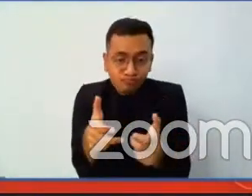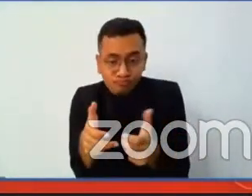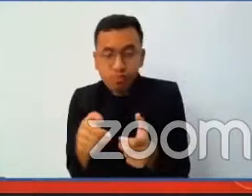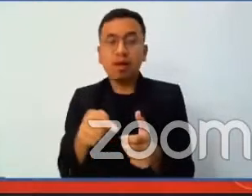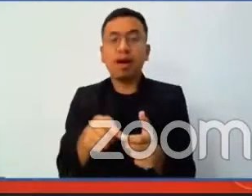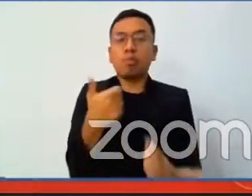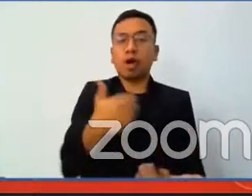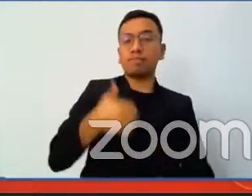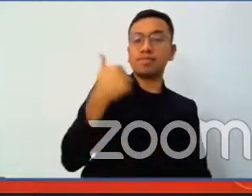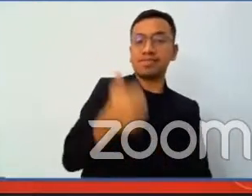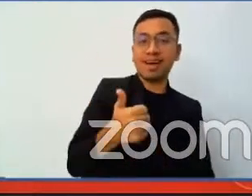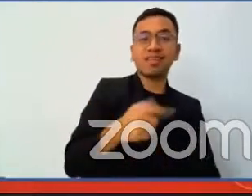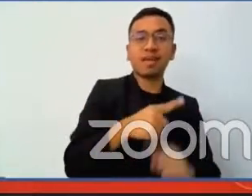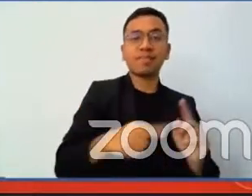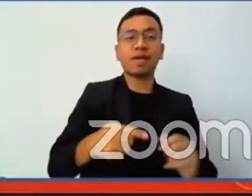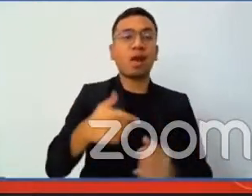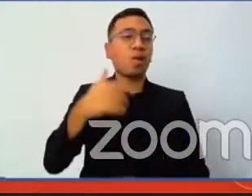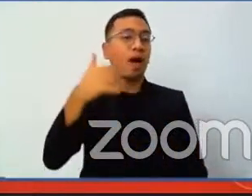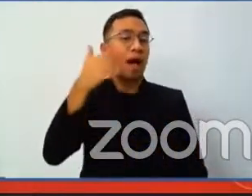yang kemudian kedepannya